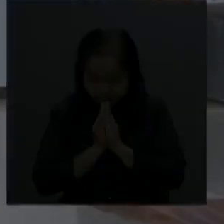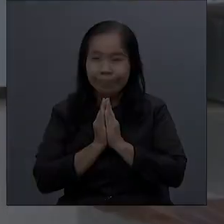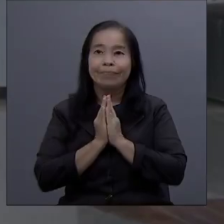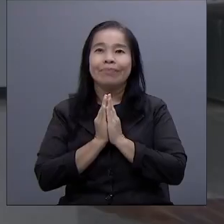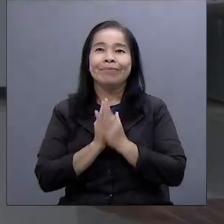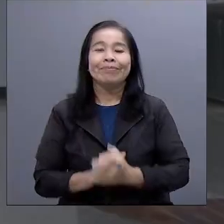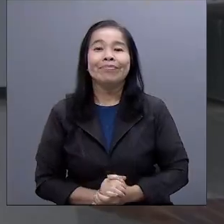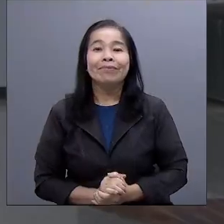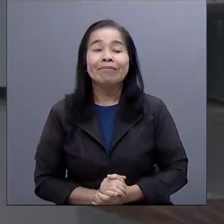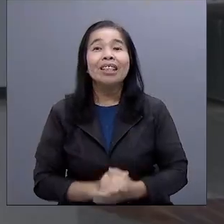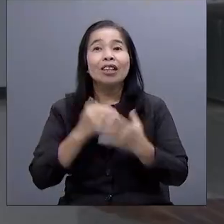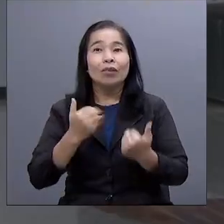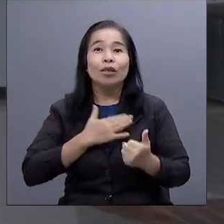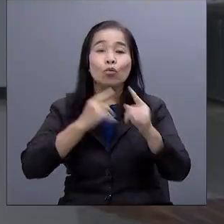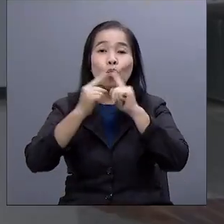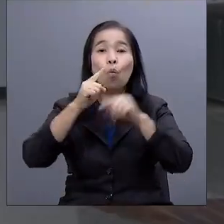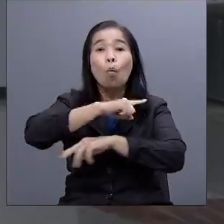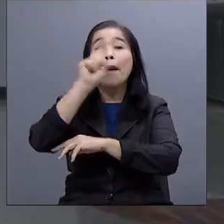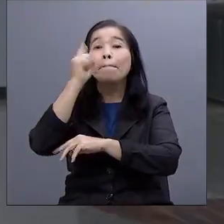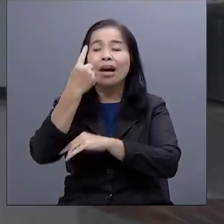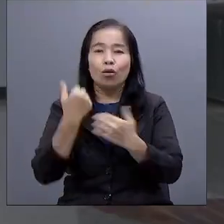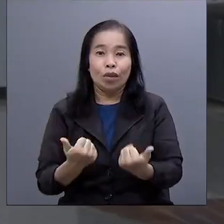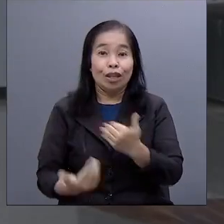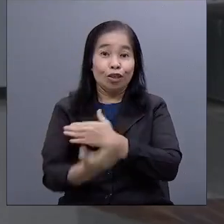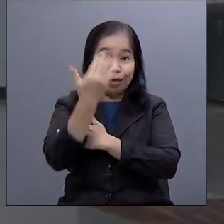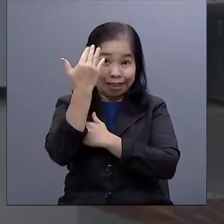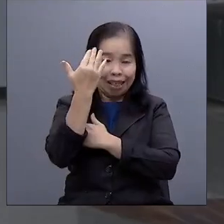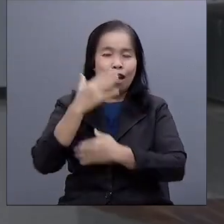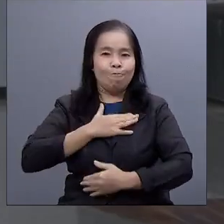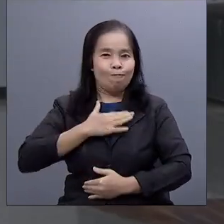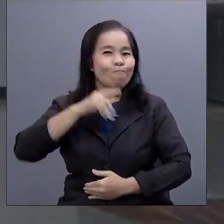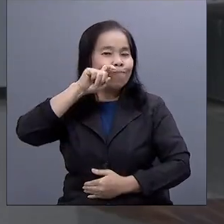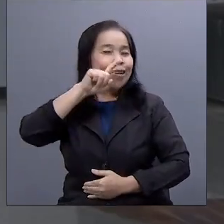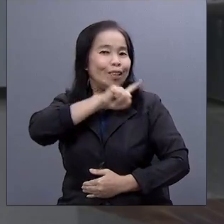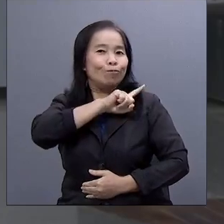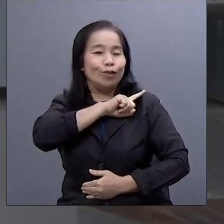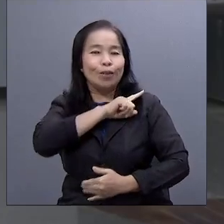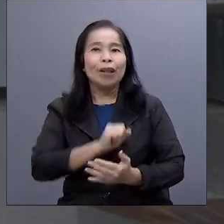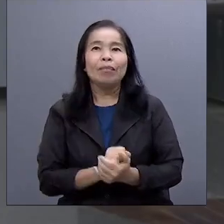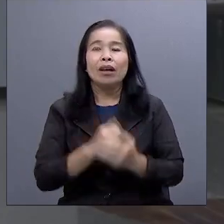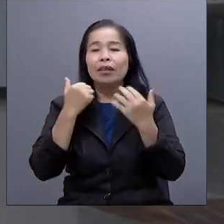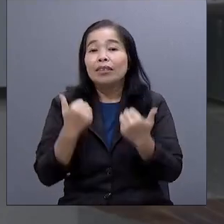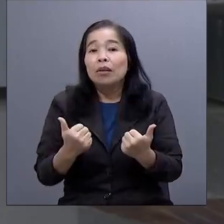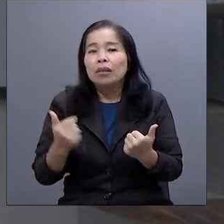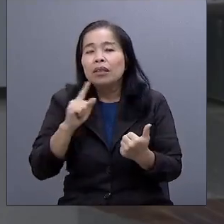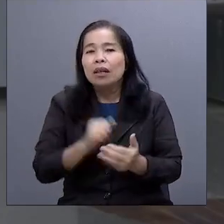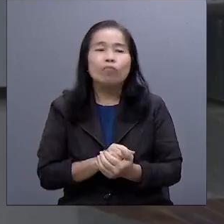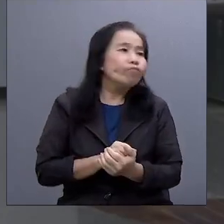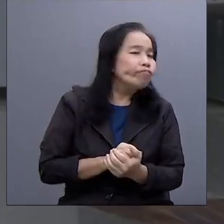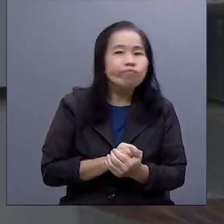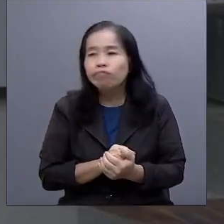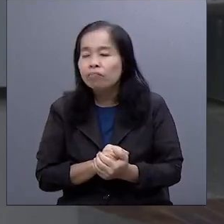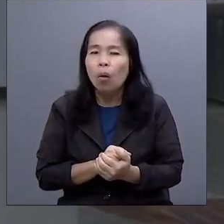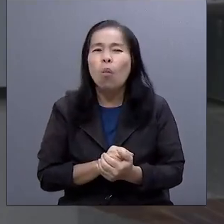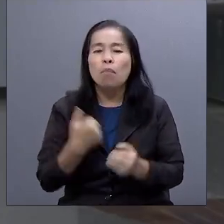สวสดีคะคผชมค้าคุยกันวันใหม่เช้นเคยประ้นข carefullyทไหน เราจะเหน